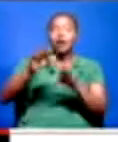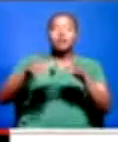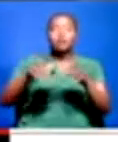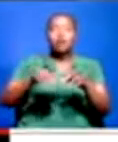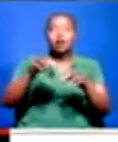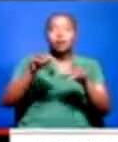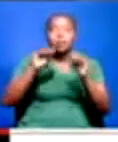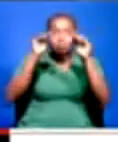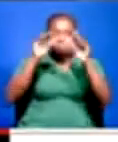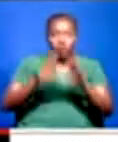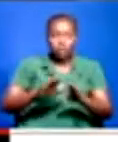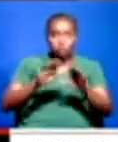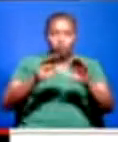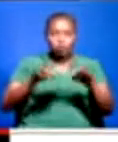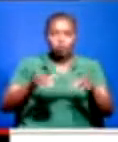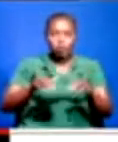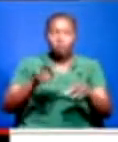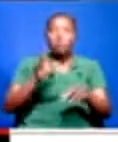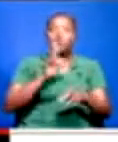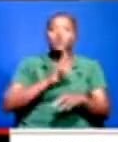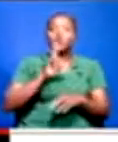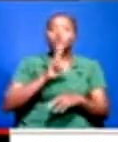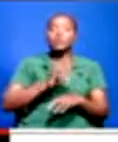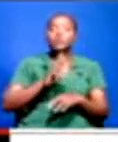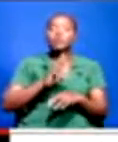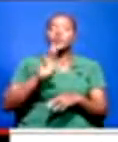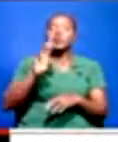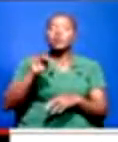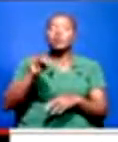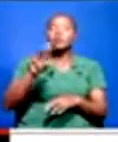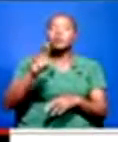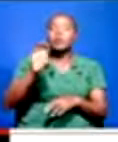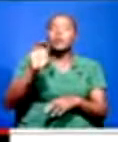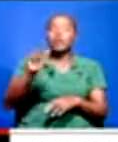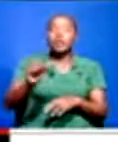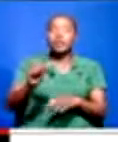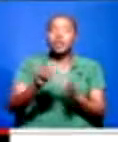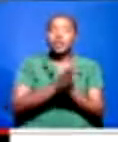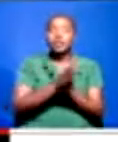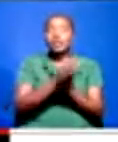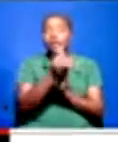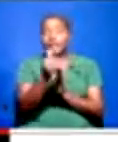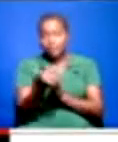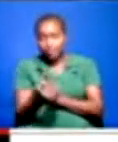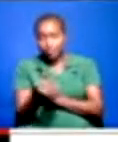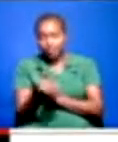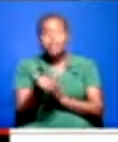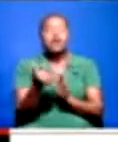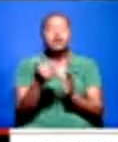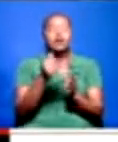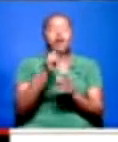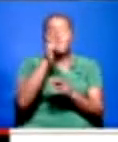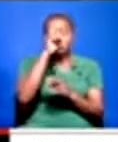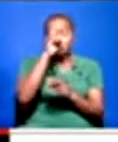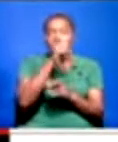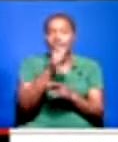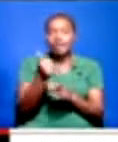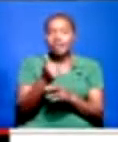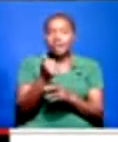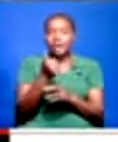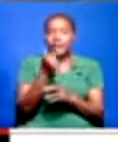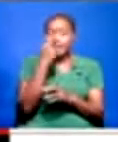wa Ruiru, Moya, Ngoingwa na Masto. Kulingana na polisi, washukiwa wengine wa genge